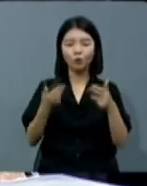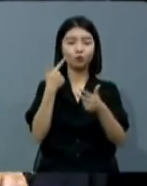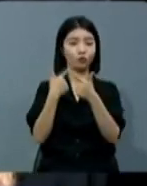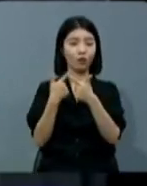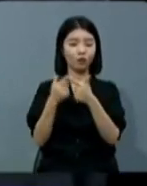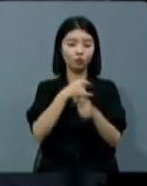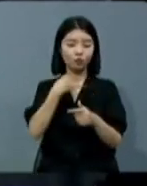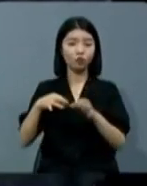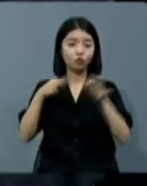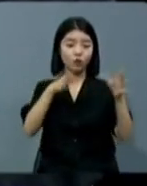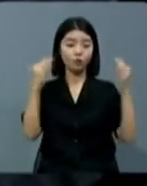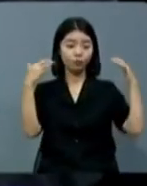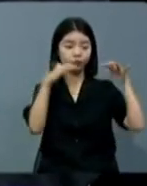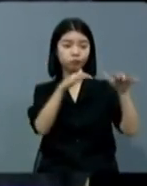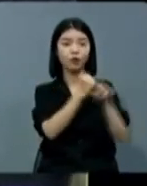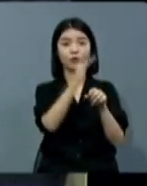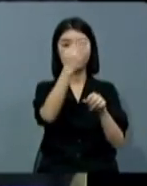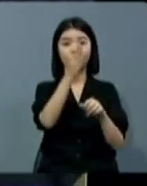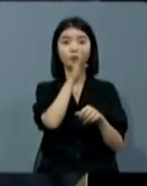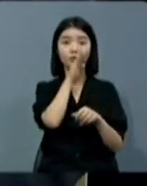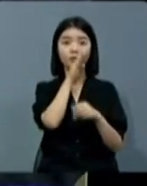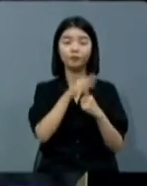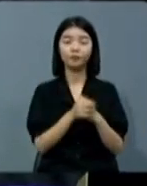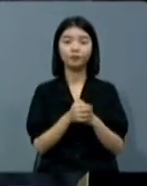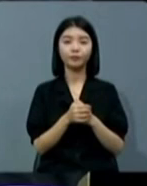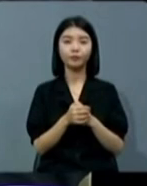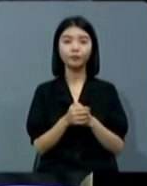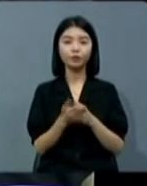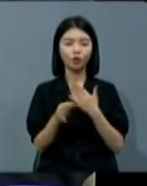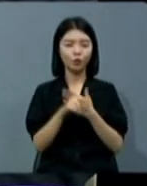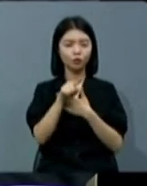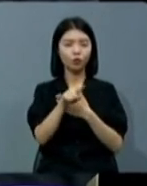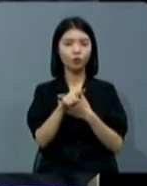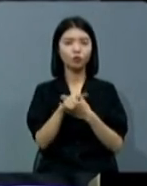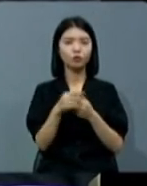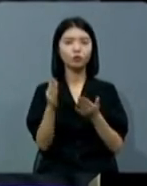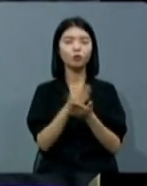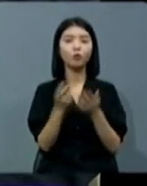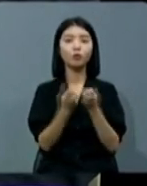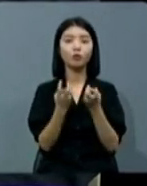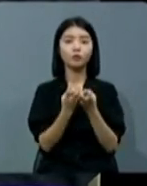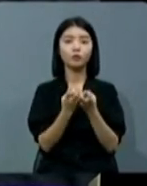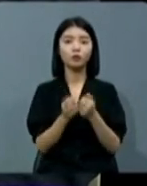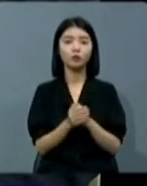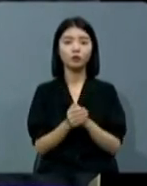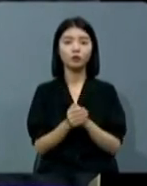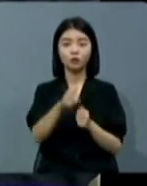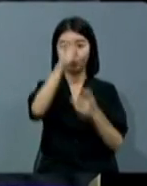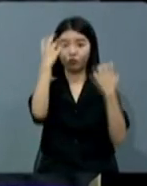중국인 투자가 몰려가 있습니다. 네. 그럼 그걸 상호주의로 하면 어떻습니까?